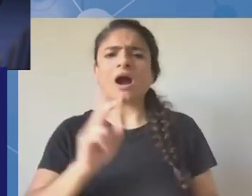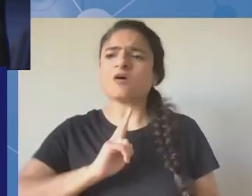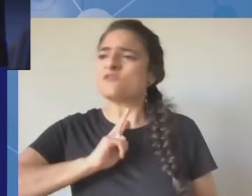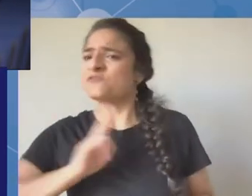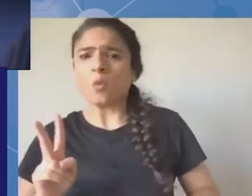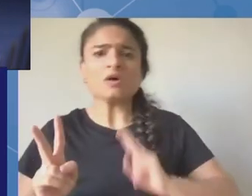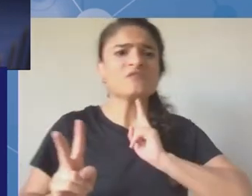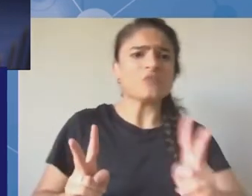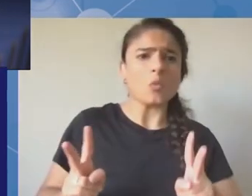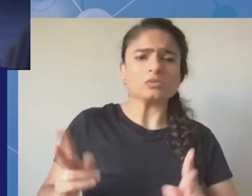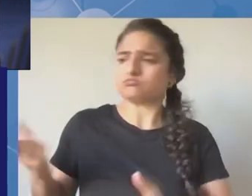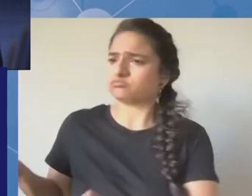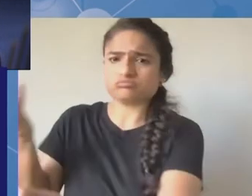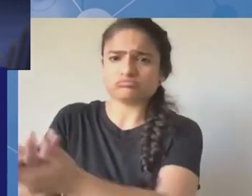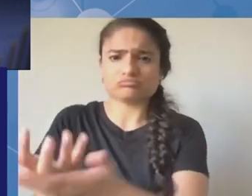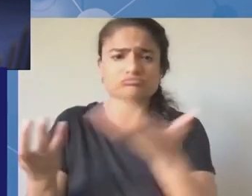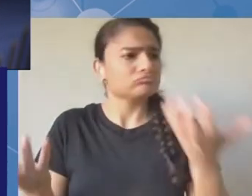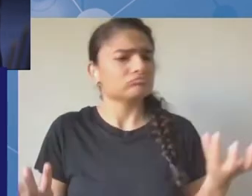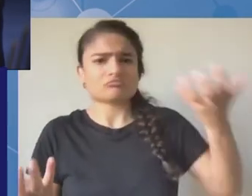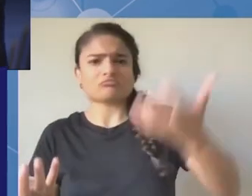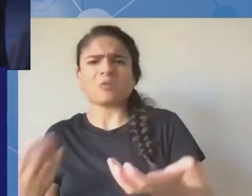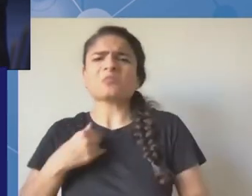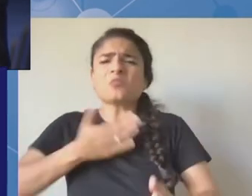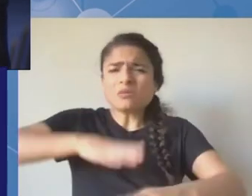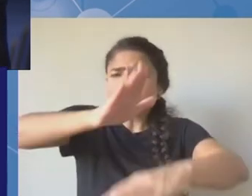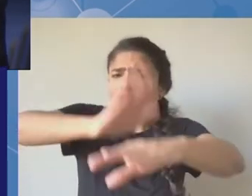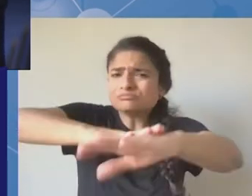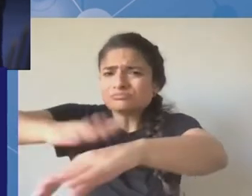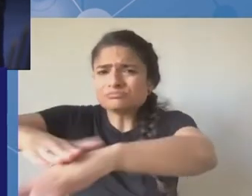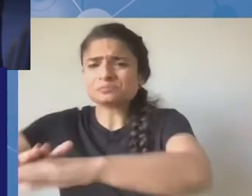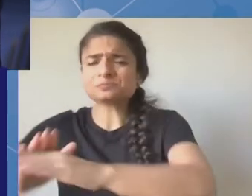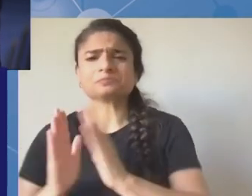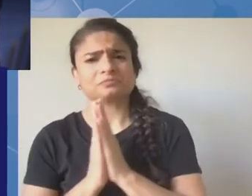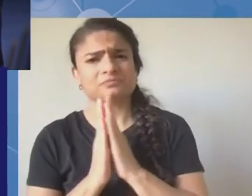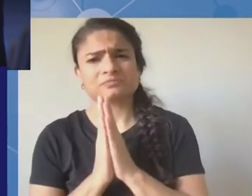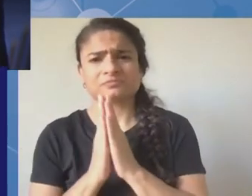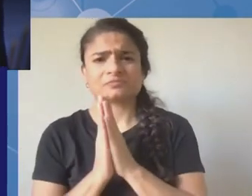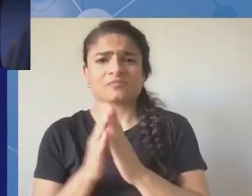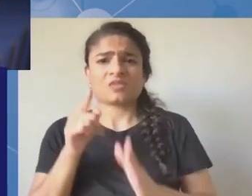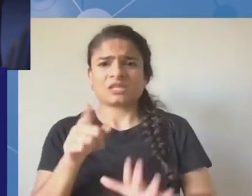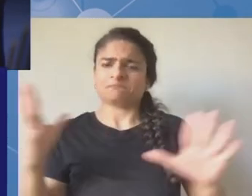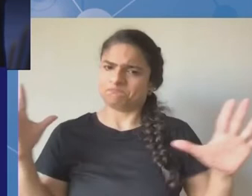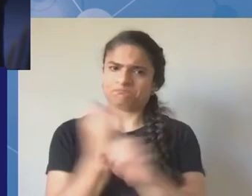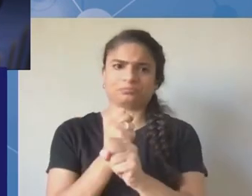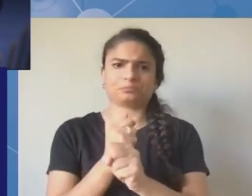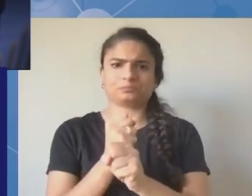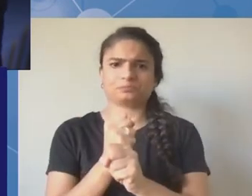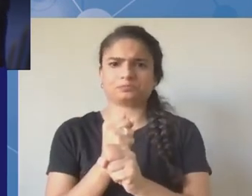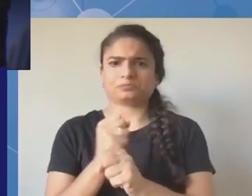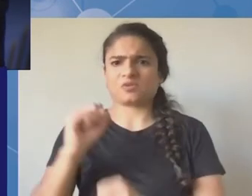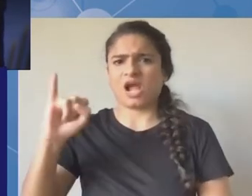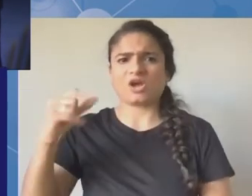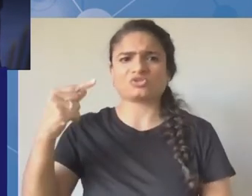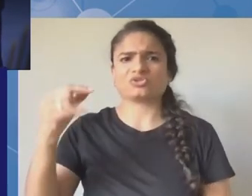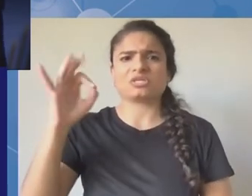تنفيذ هذا ما يحصل من توصيات. لذلك علينا أن في المستقبل